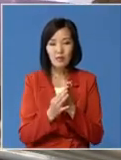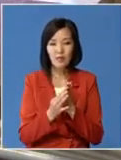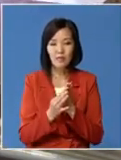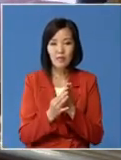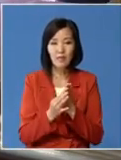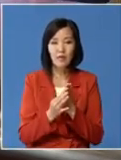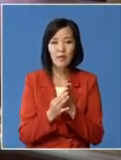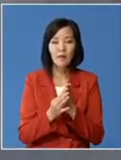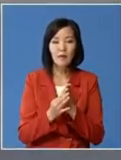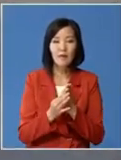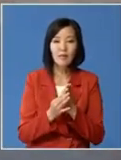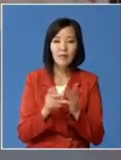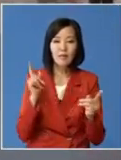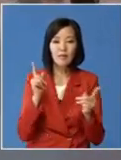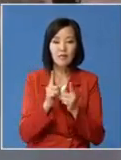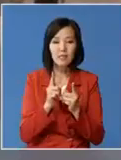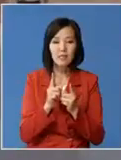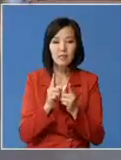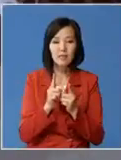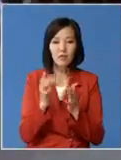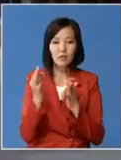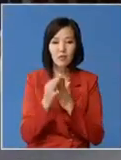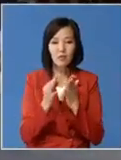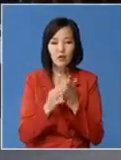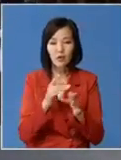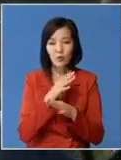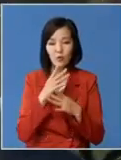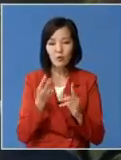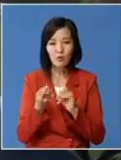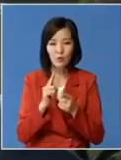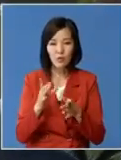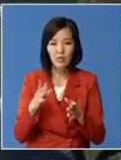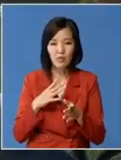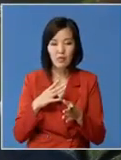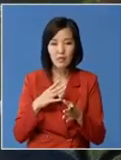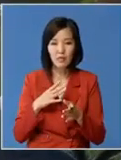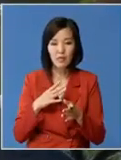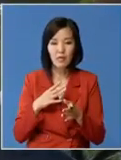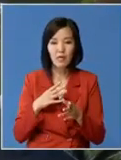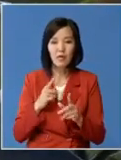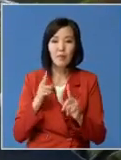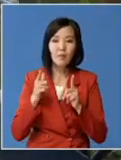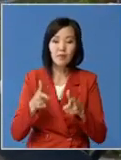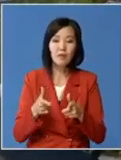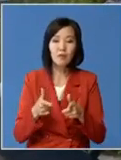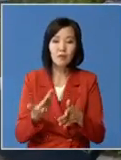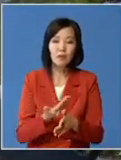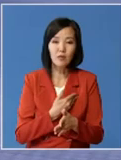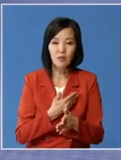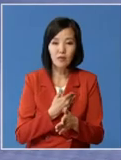бастады. Сөзге тартқандарымыздың дені биылғы тест сұрақтарының басым бөлігі өзгергенін айтады. Десе де талапкерлердің күдігінен үміті